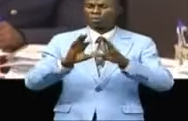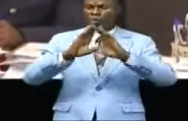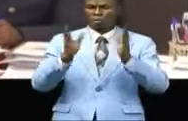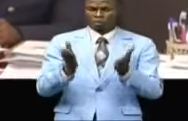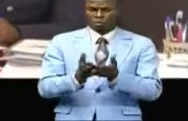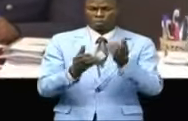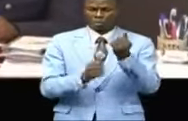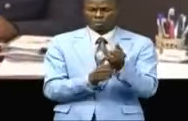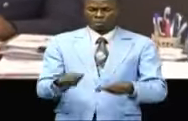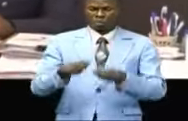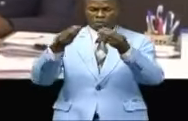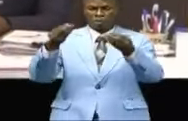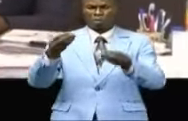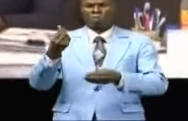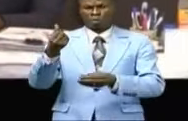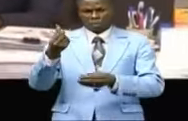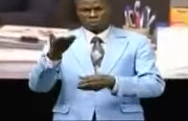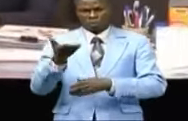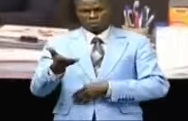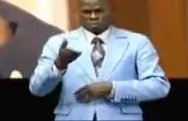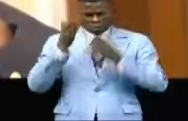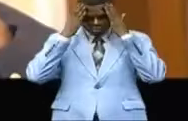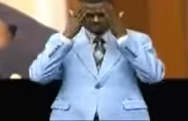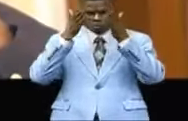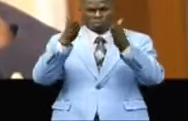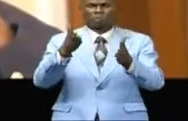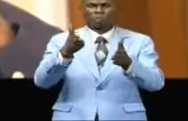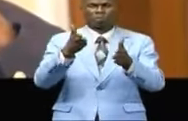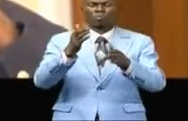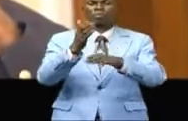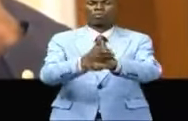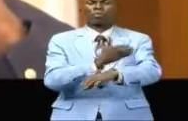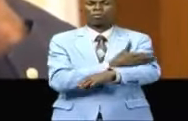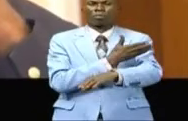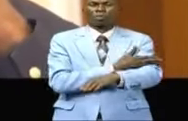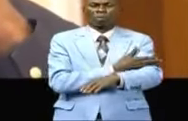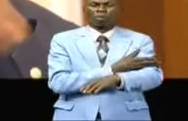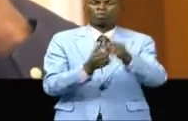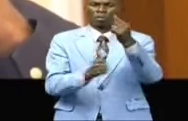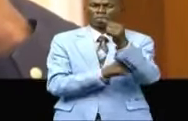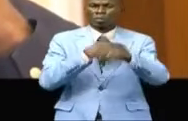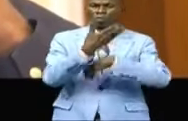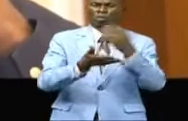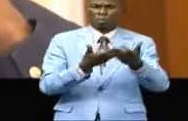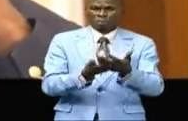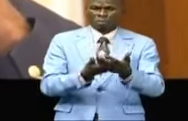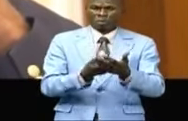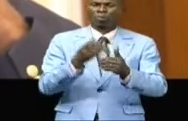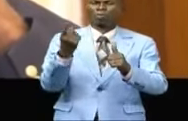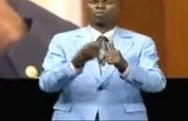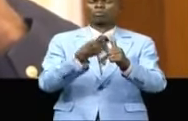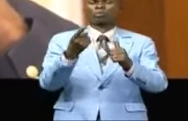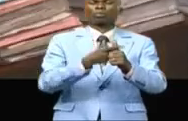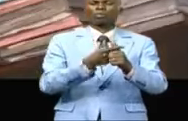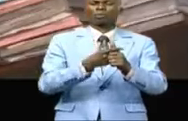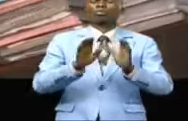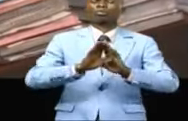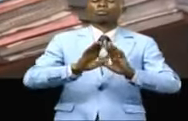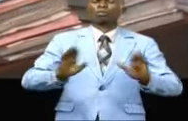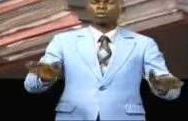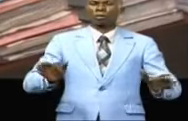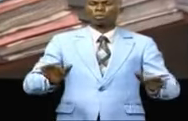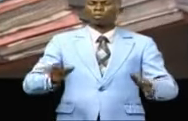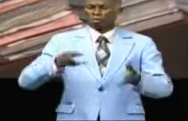Mais l'octroi d'un crédit est essentiellement basé sur la croissance que les prêteurs ont de l'emprunteur, particulièrement sa capacité